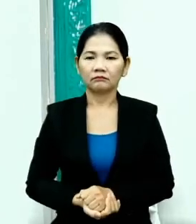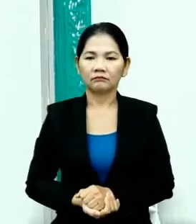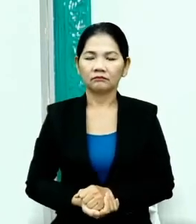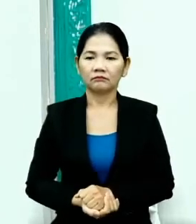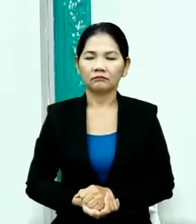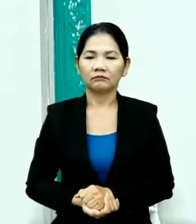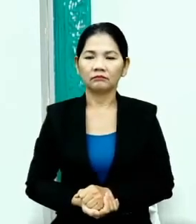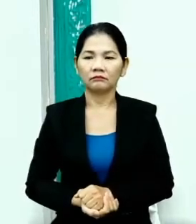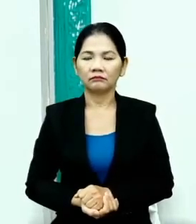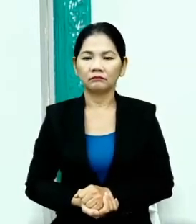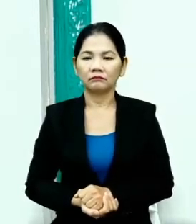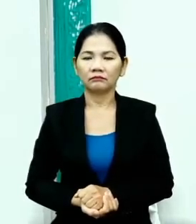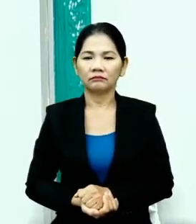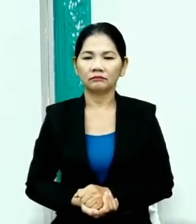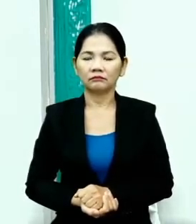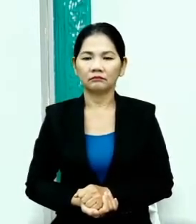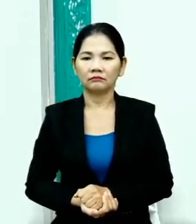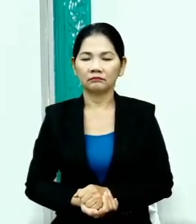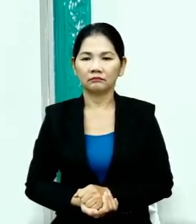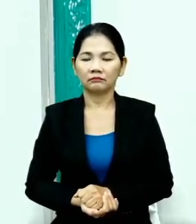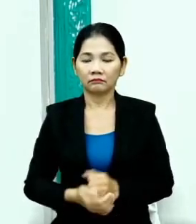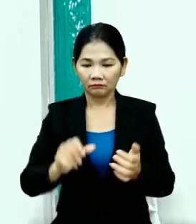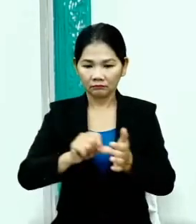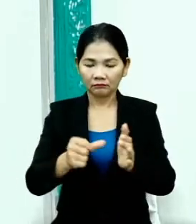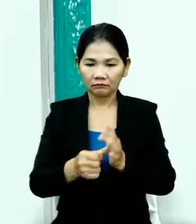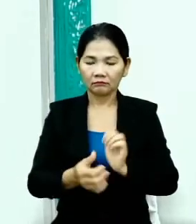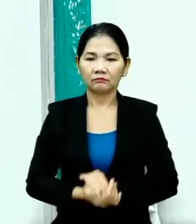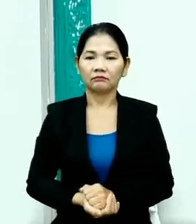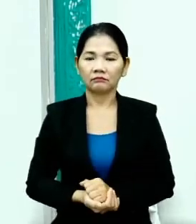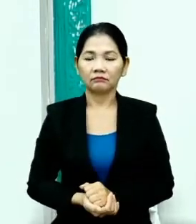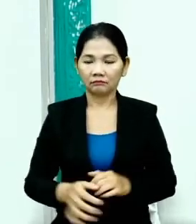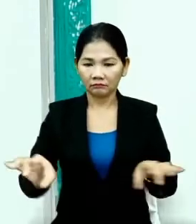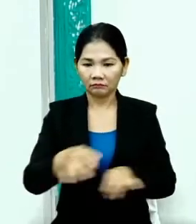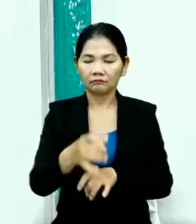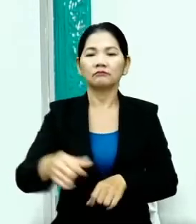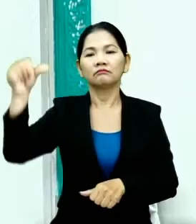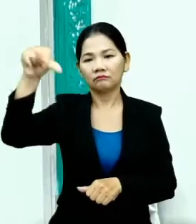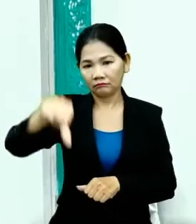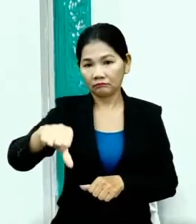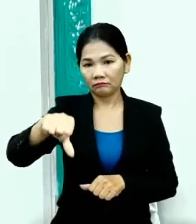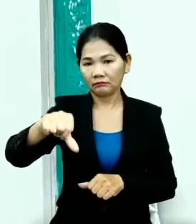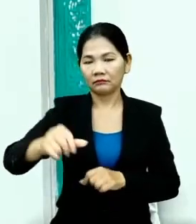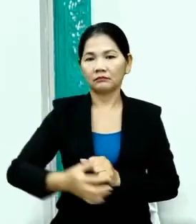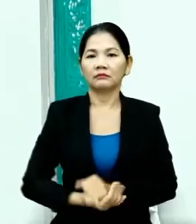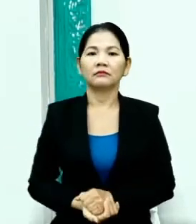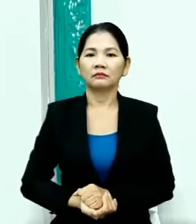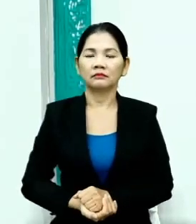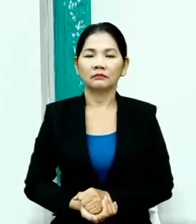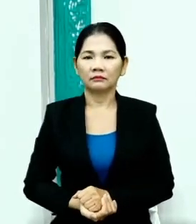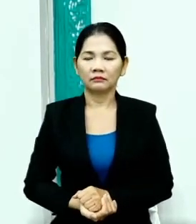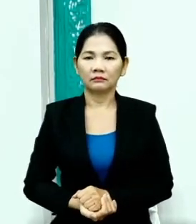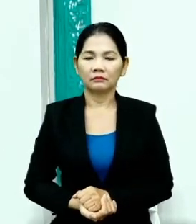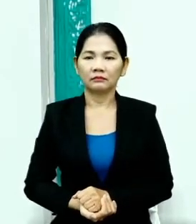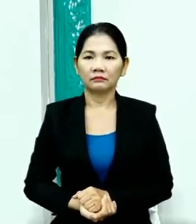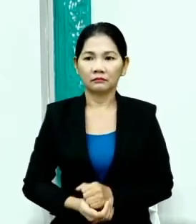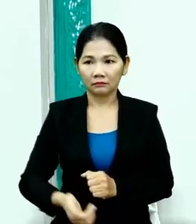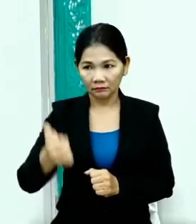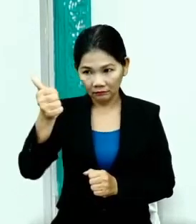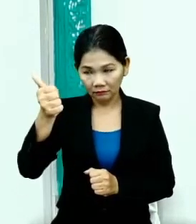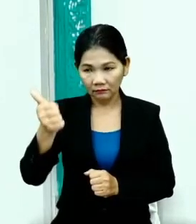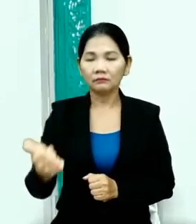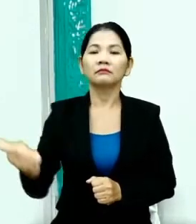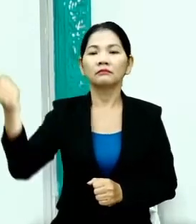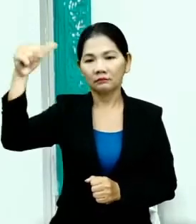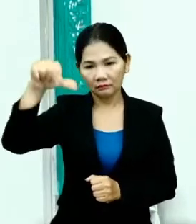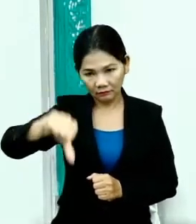cũng khuyến nha con. Chà, cứ mê này thá. Ông bơ á. À cọ. Chà, là ổn á. Chẳng tôi đang là